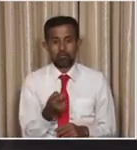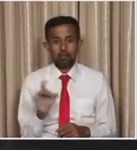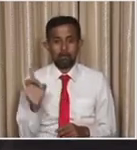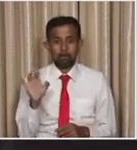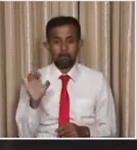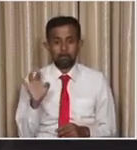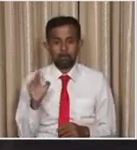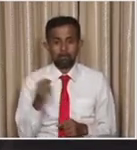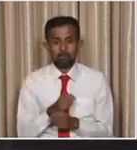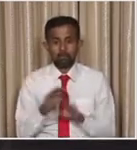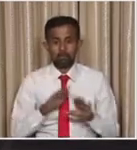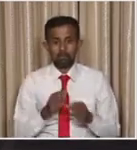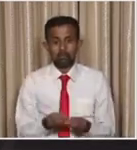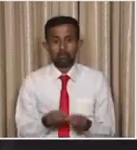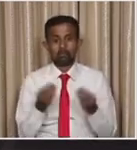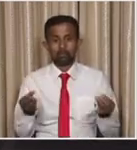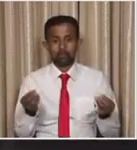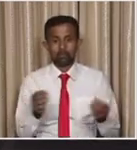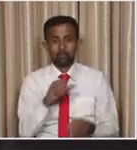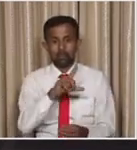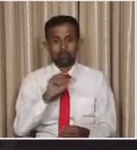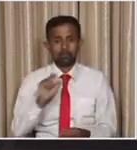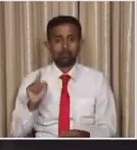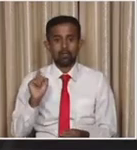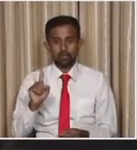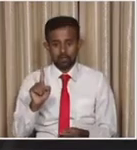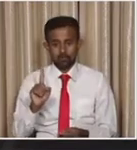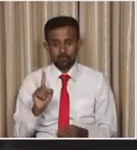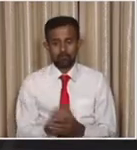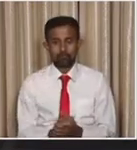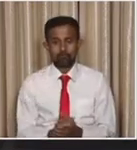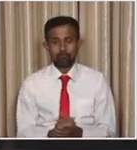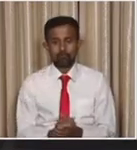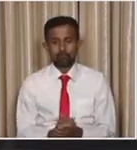2015 යහපාලනයට බාර දෙනකොටත් 7.1%. දැන් අර